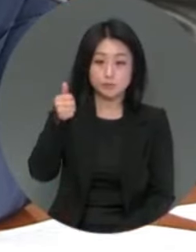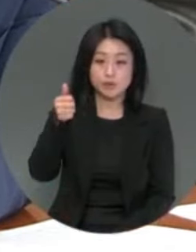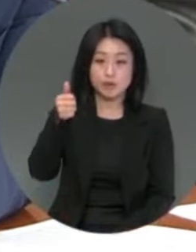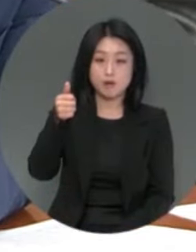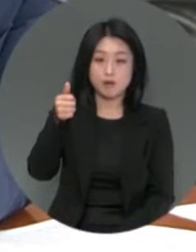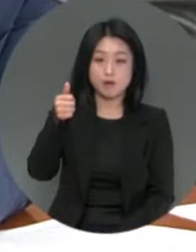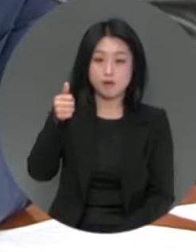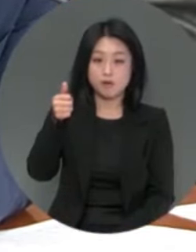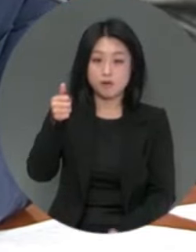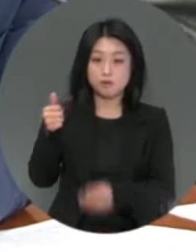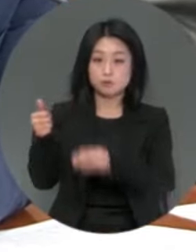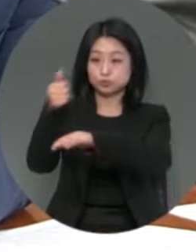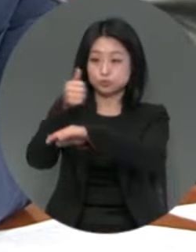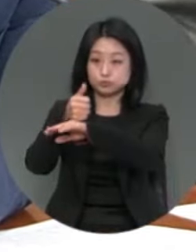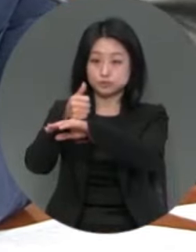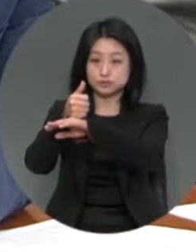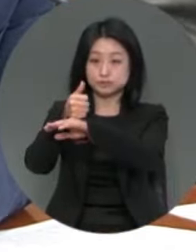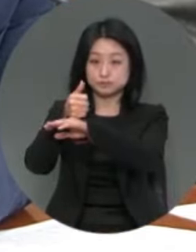대통령도 재임 중에